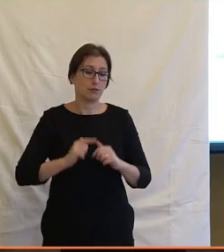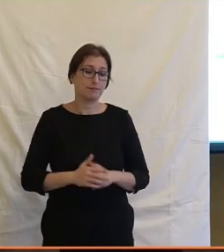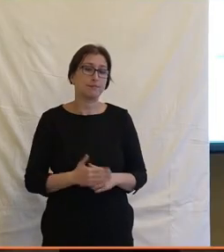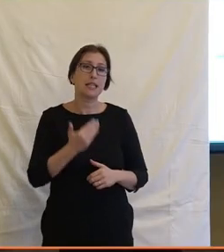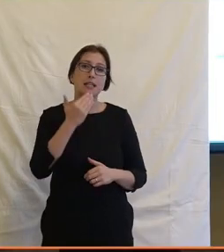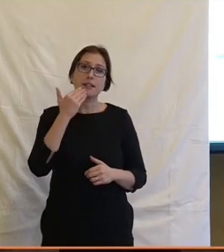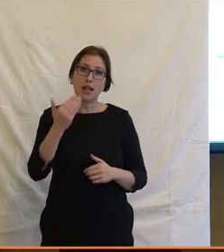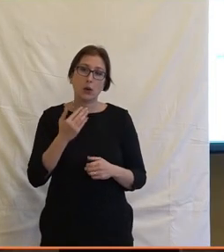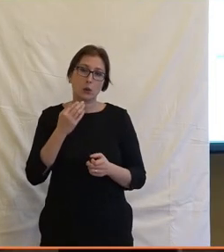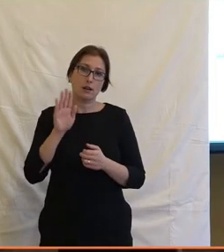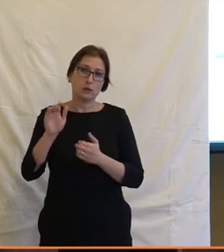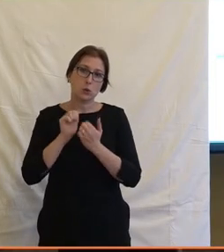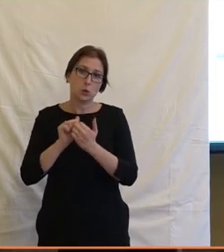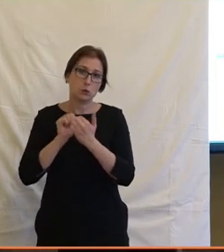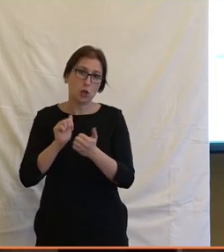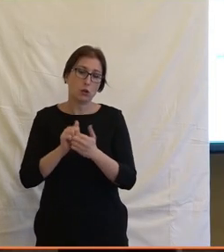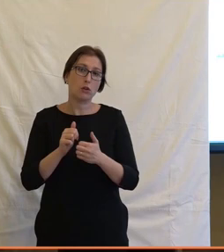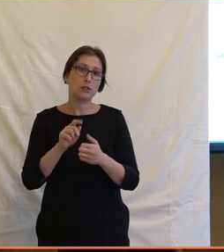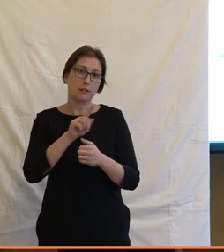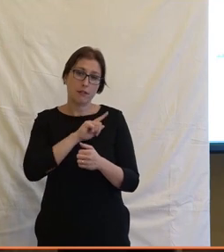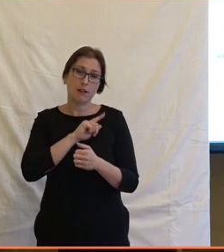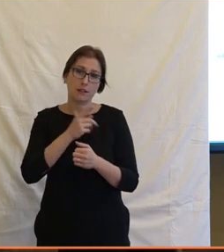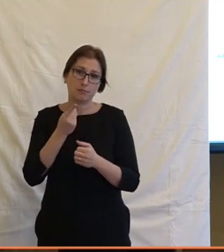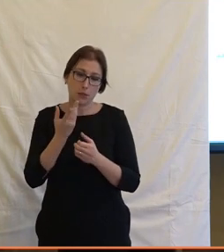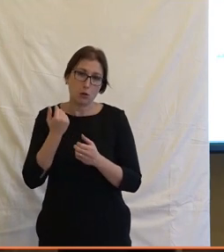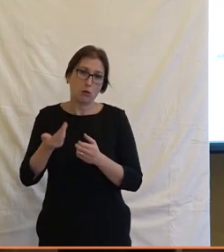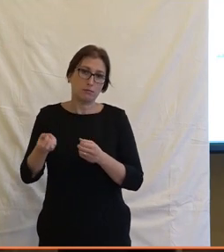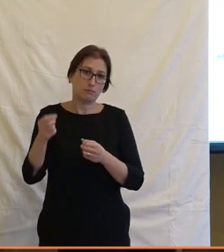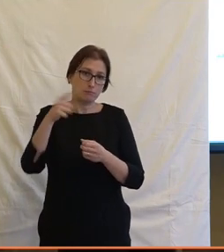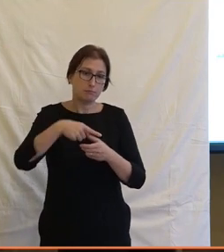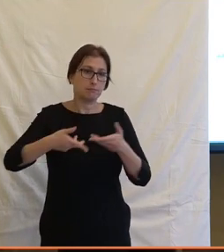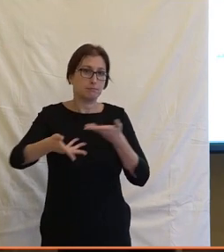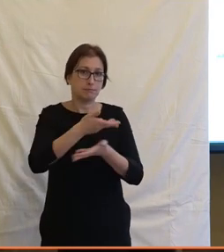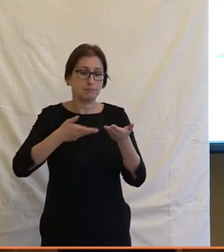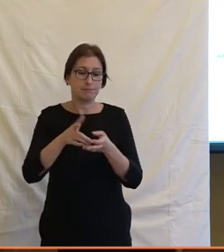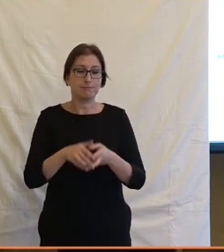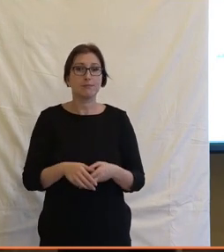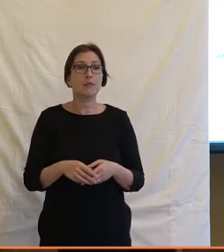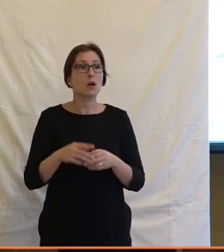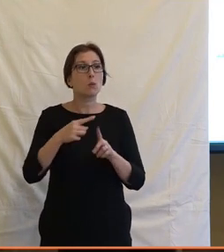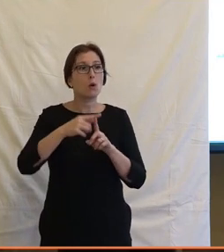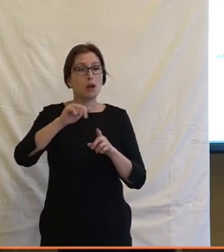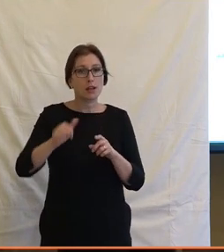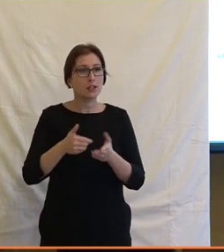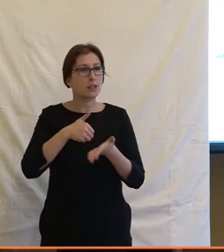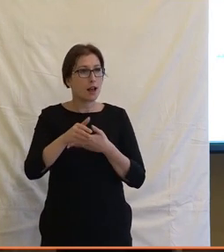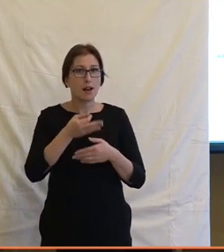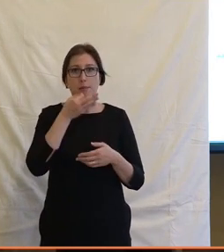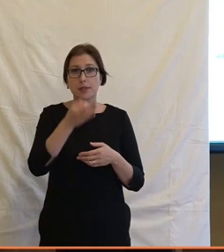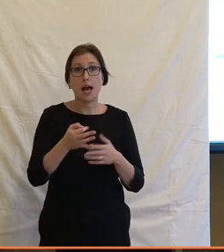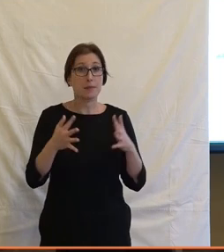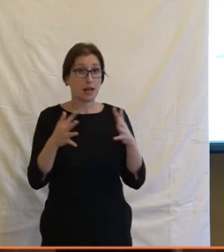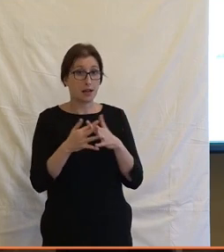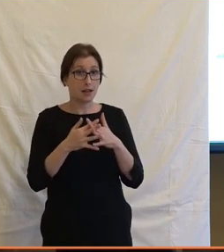sdílení zkušeností z první ruky, z vlastní zkušenosti. A já se budu dál ptát zpátky k Radkovi,